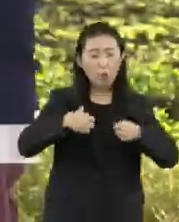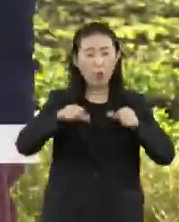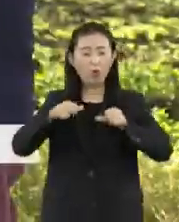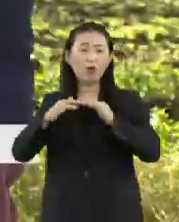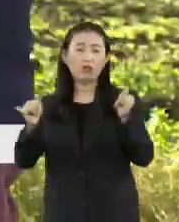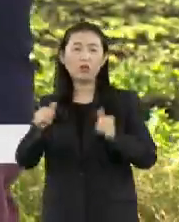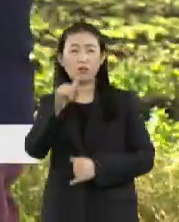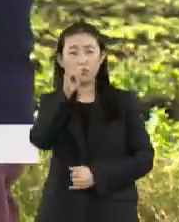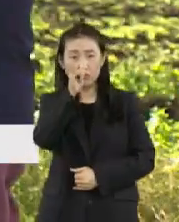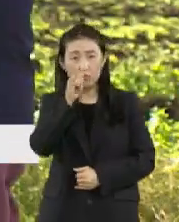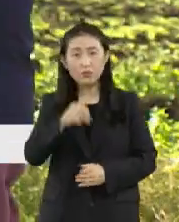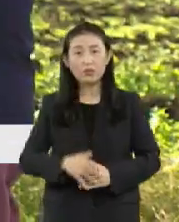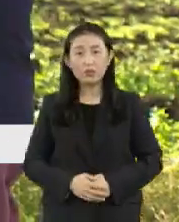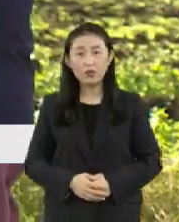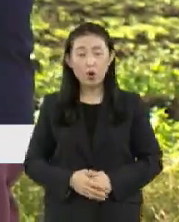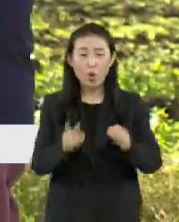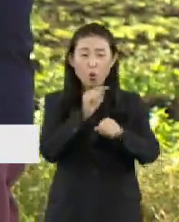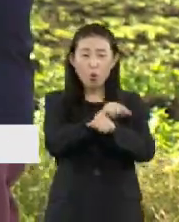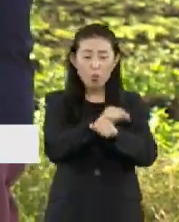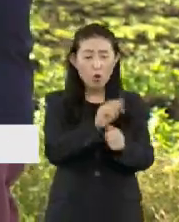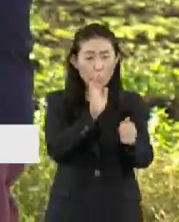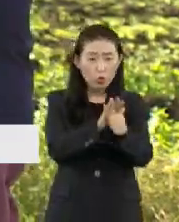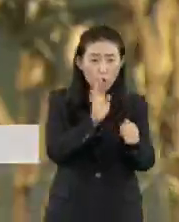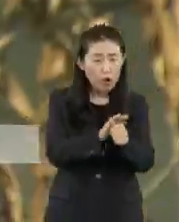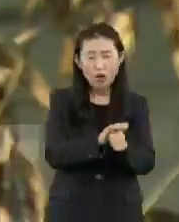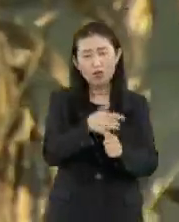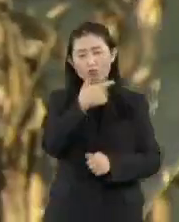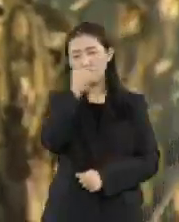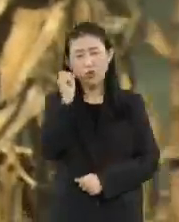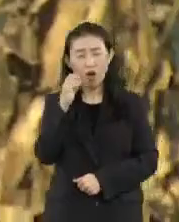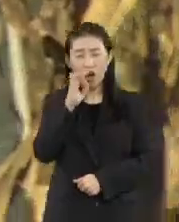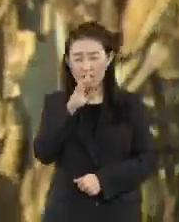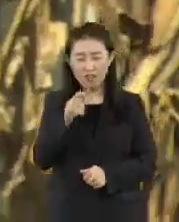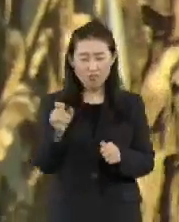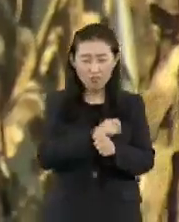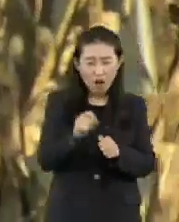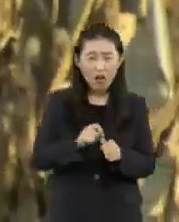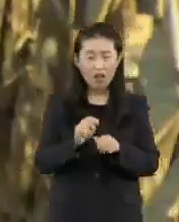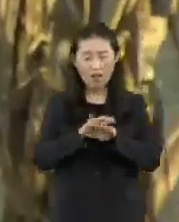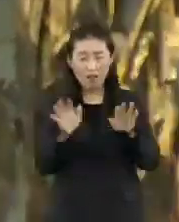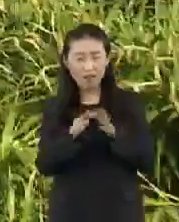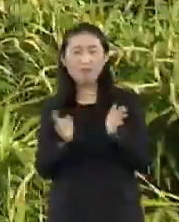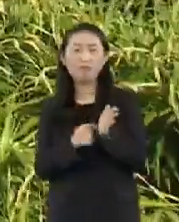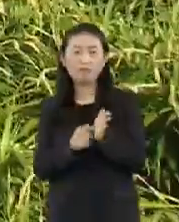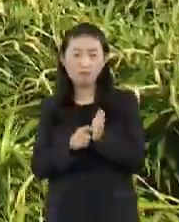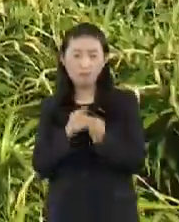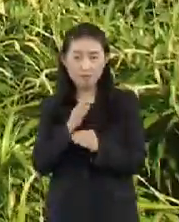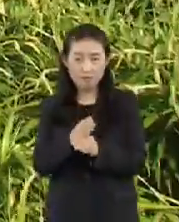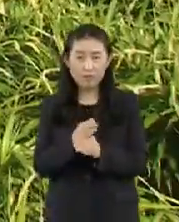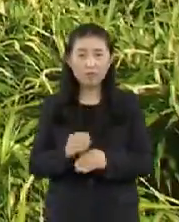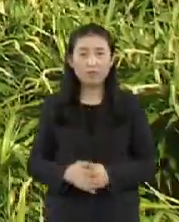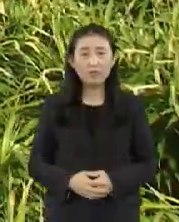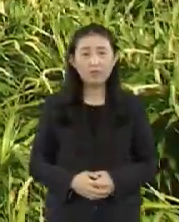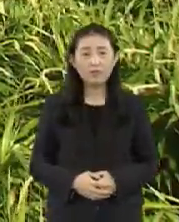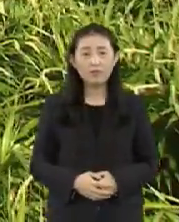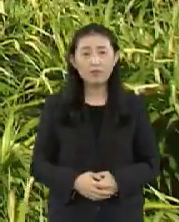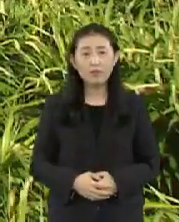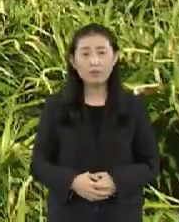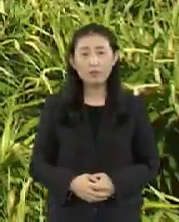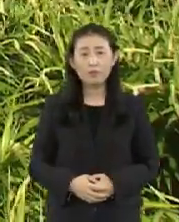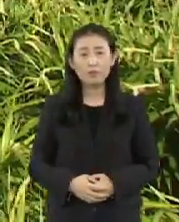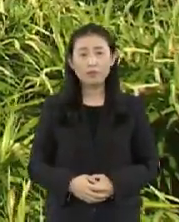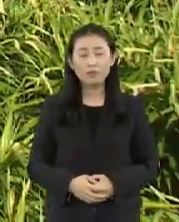사례까지 속출하는 만큼 공무원 일손 돕기 차원을 넘어선 특단의 대책이 필요해 보입니다. TJB 강진원입니다.